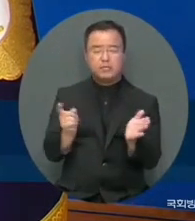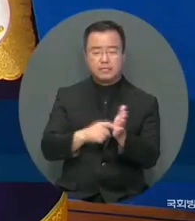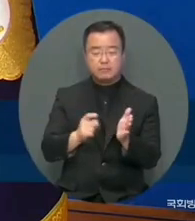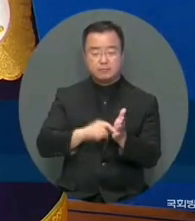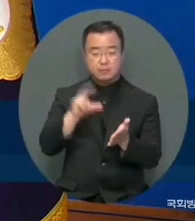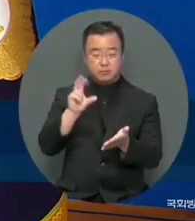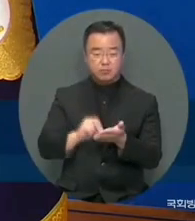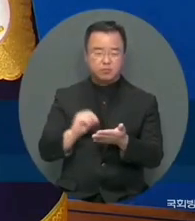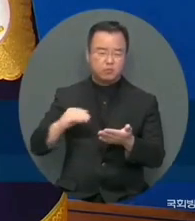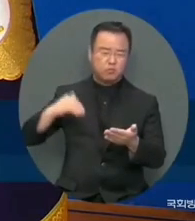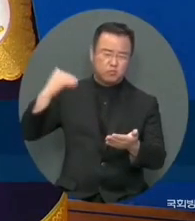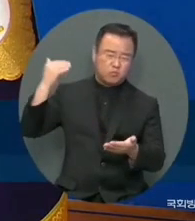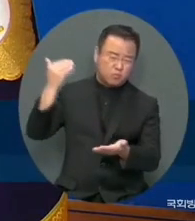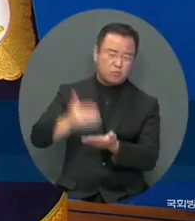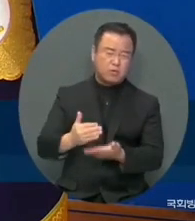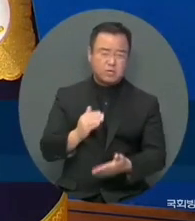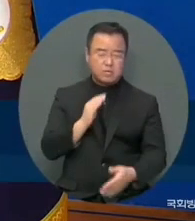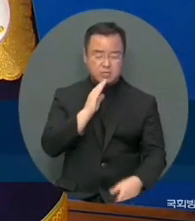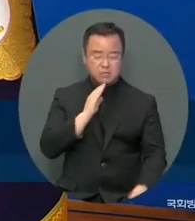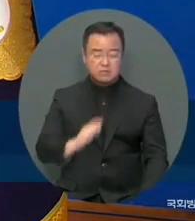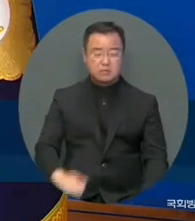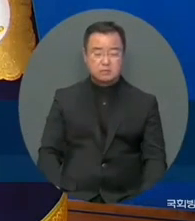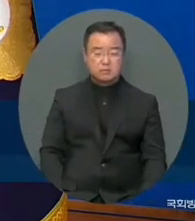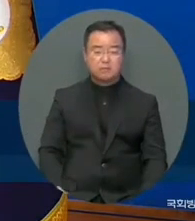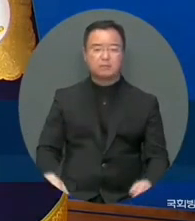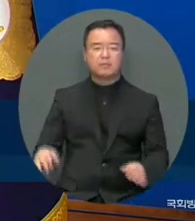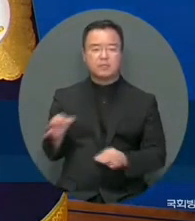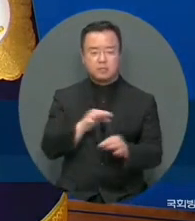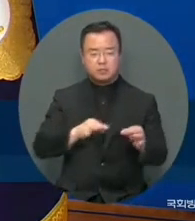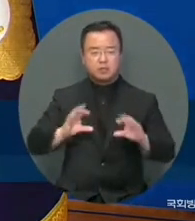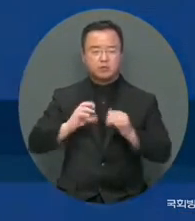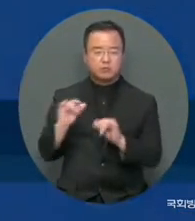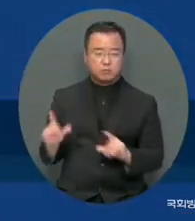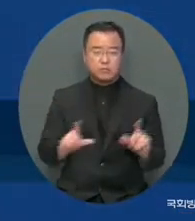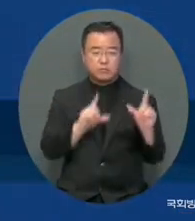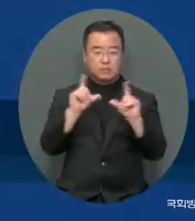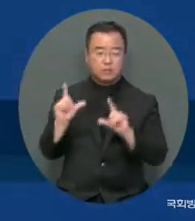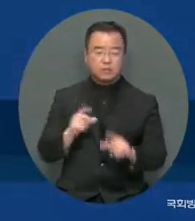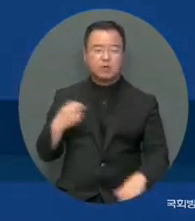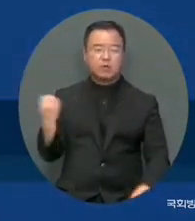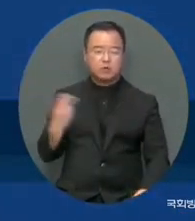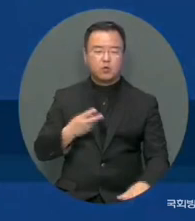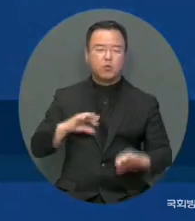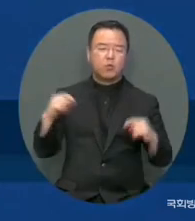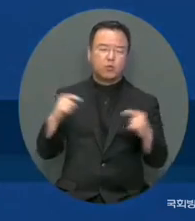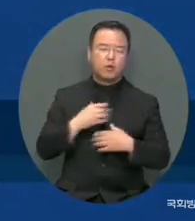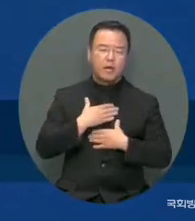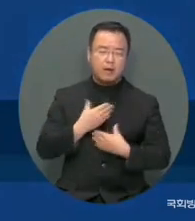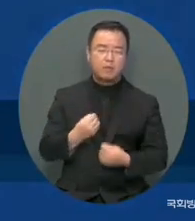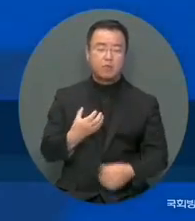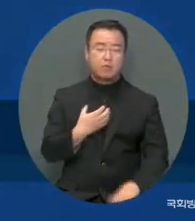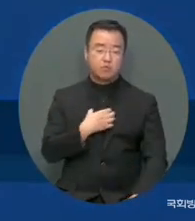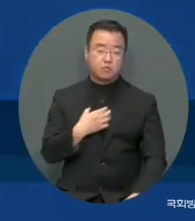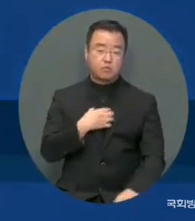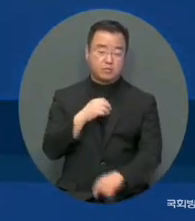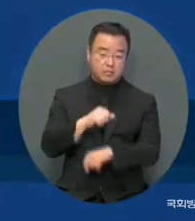가고 있습니다. 경제와 민생, 외교와 안보 위기가 쌓여가고